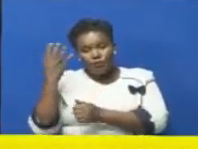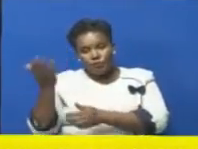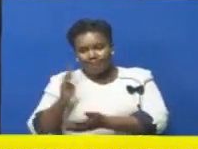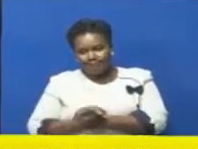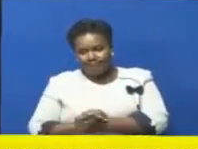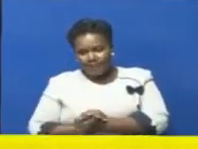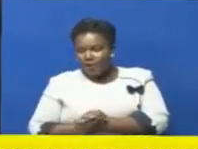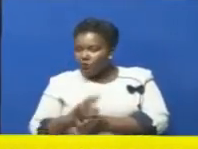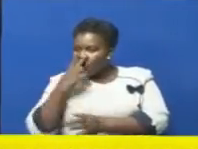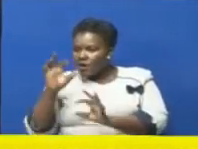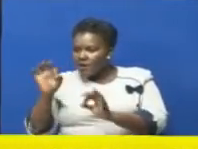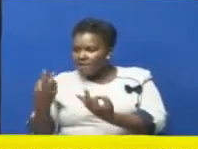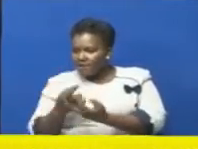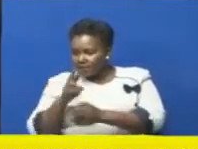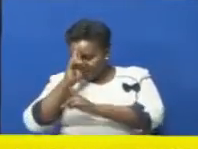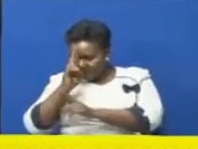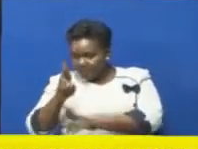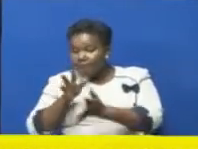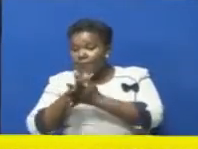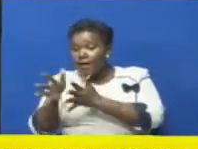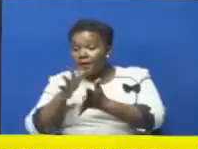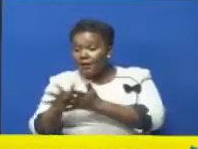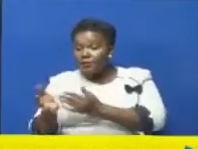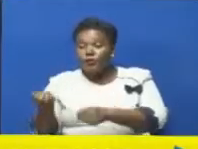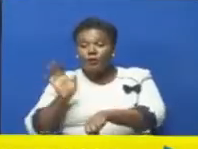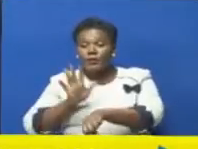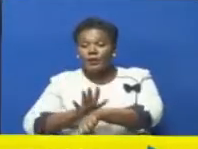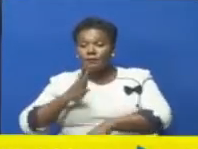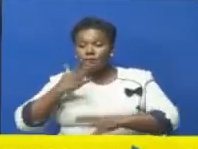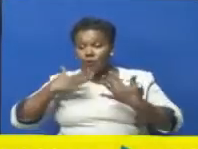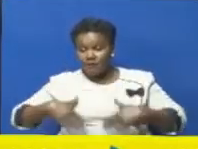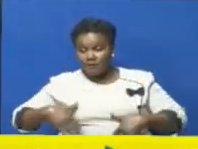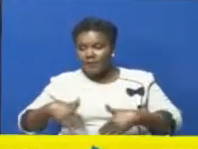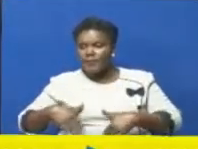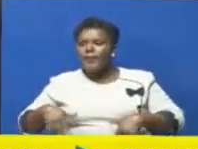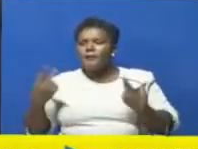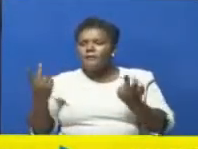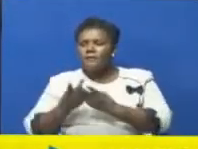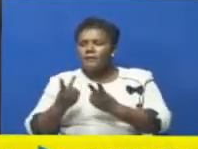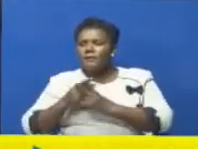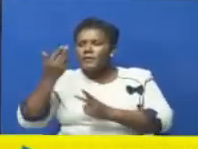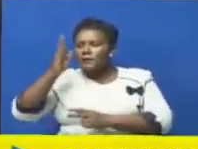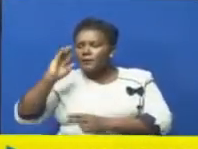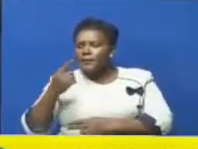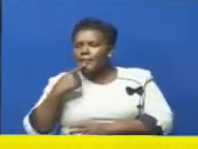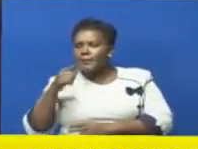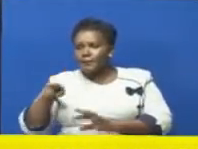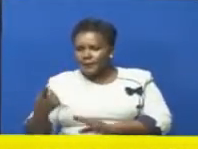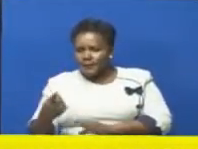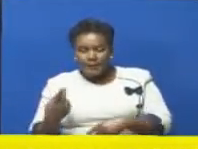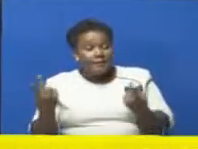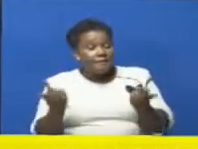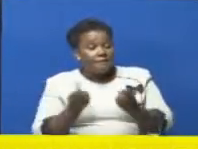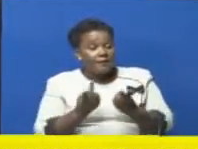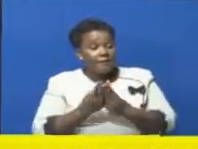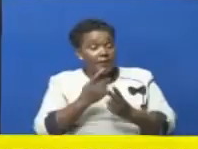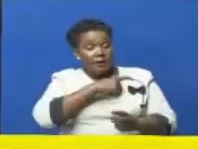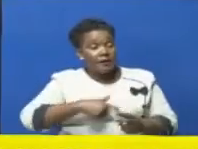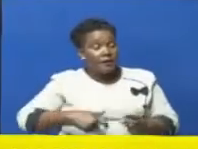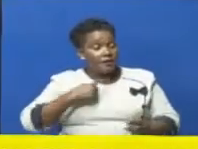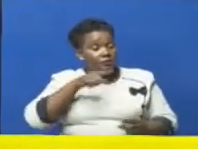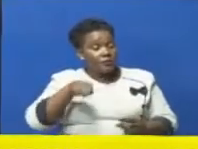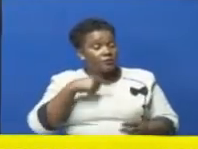afya na namna ilivyoelekeza serikali. Lakini kubwa katika hilo ni kumshukuru Mama Samia Suluhu